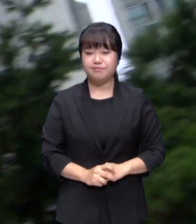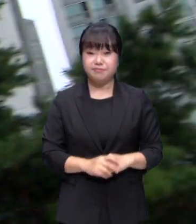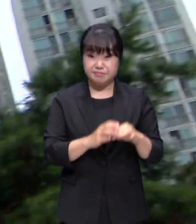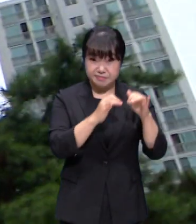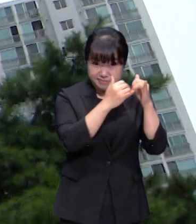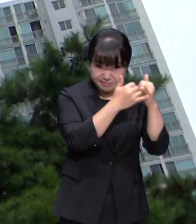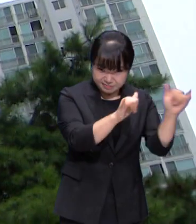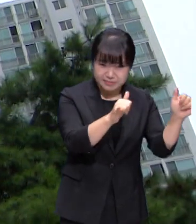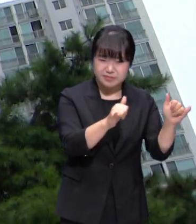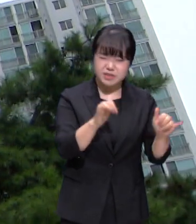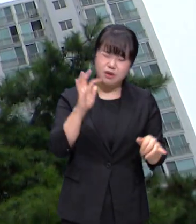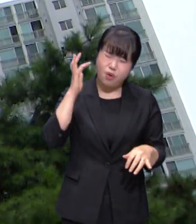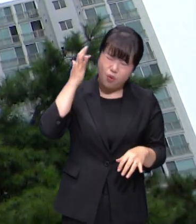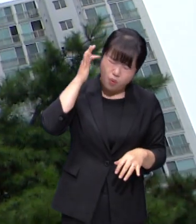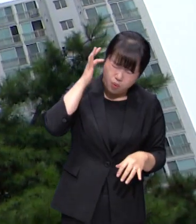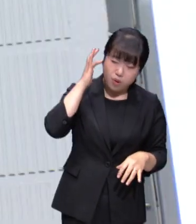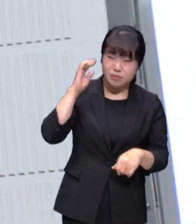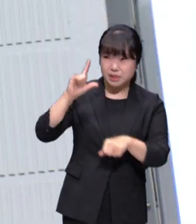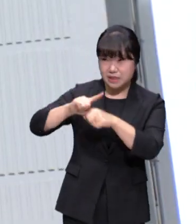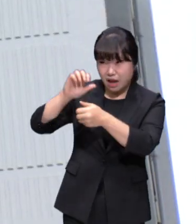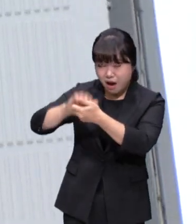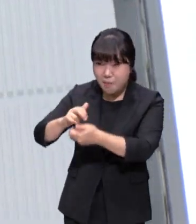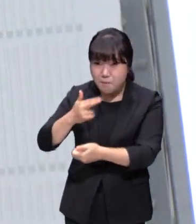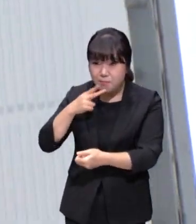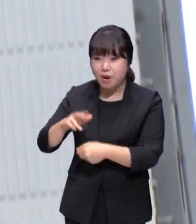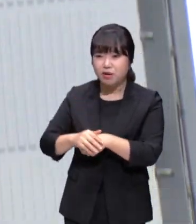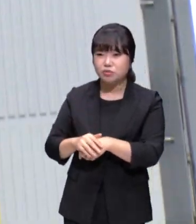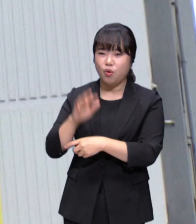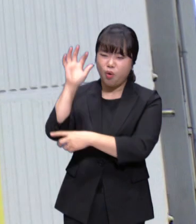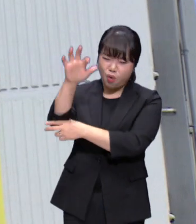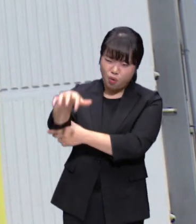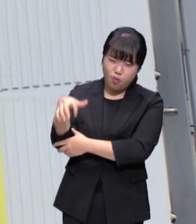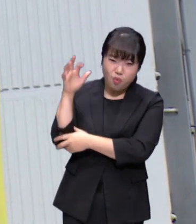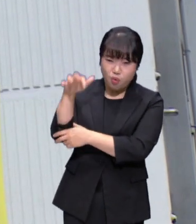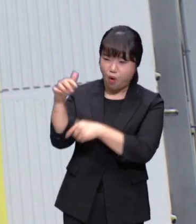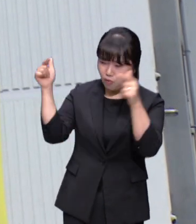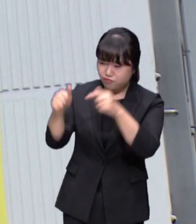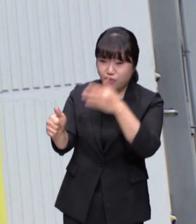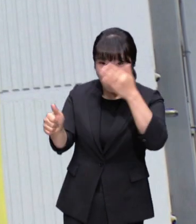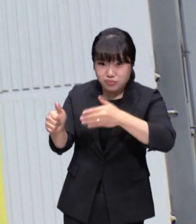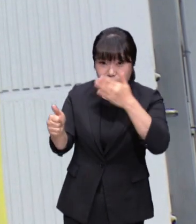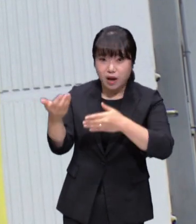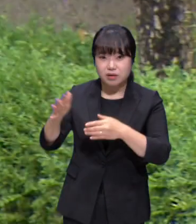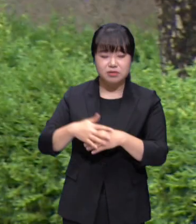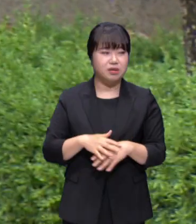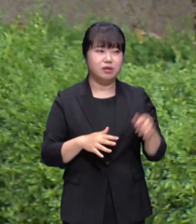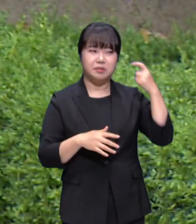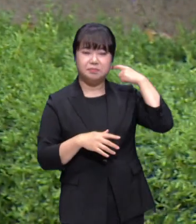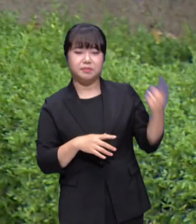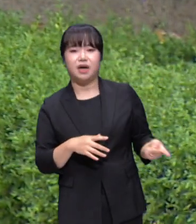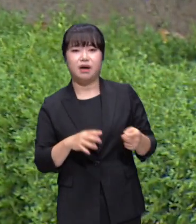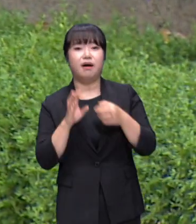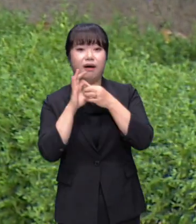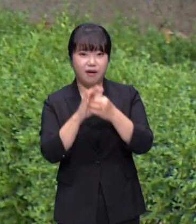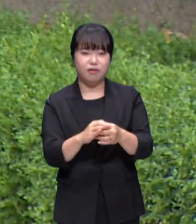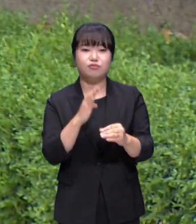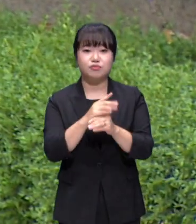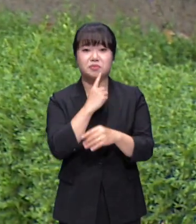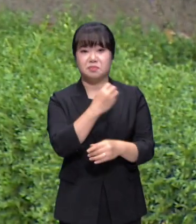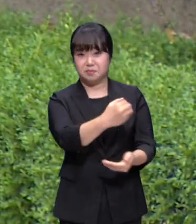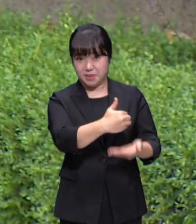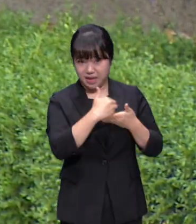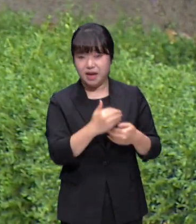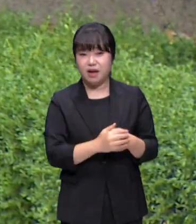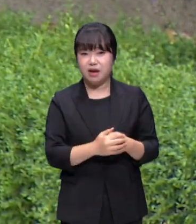주민들은 작업 시간과 소음 기준 준수, 굴삭기 투입 축소 등을 요구하고 있지만 시공사 측이 어기고 있다고 주장합니다.